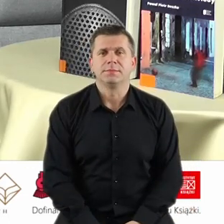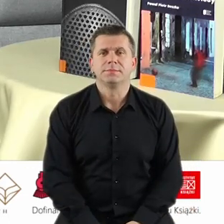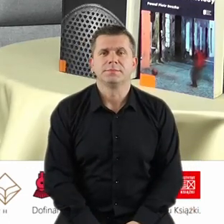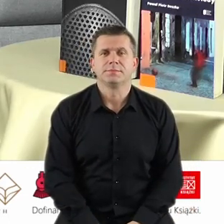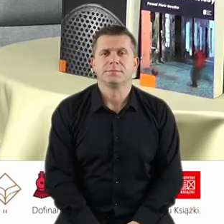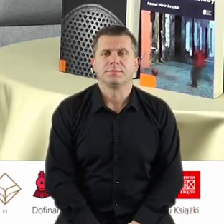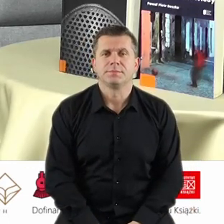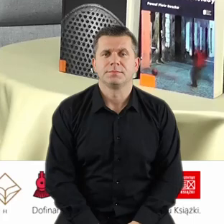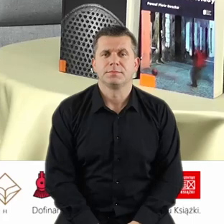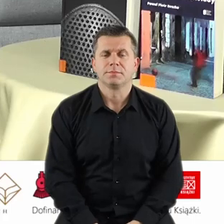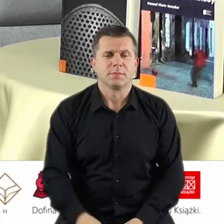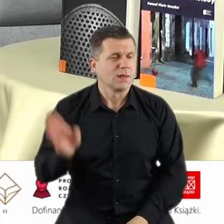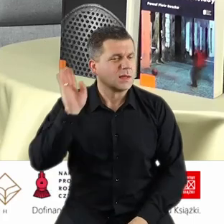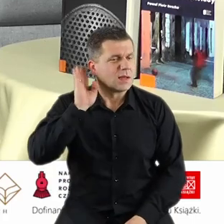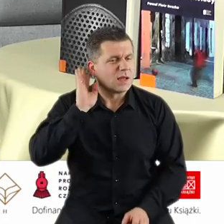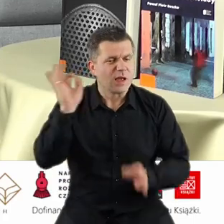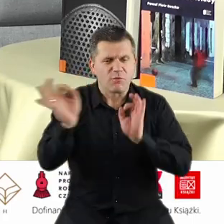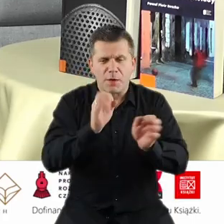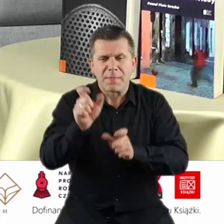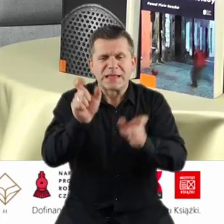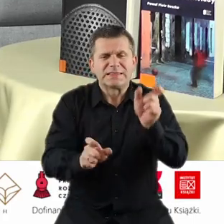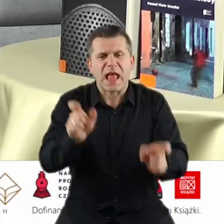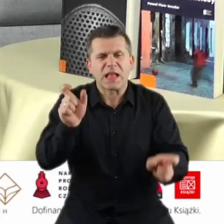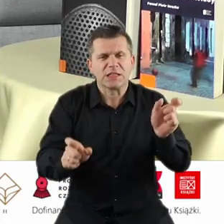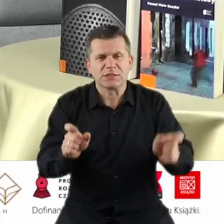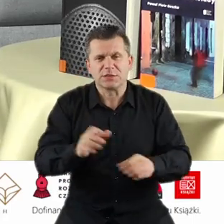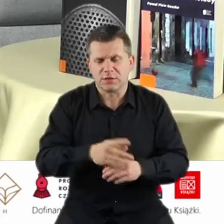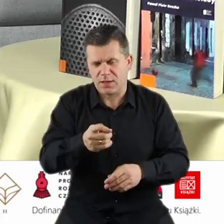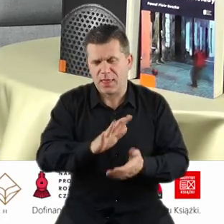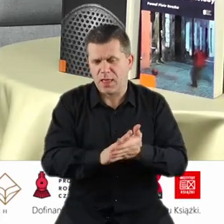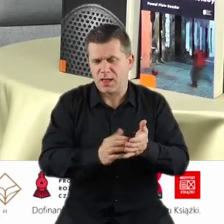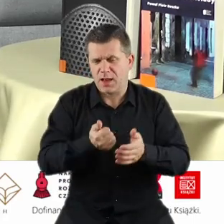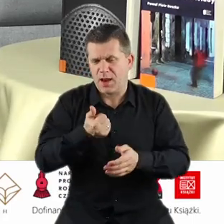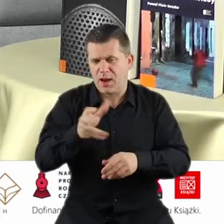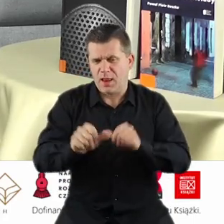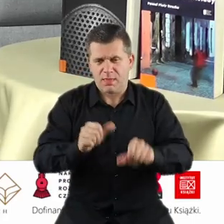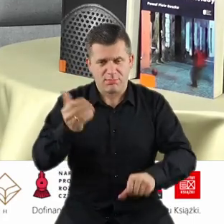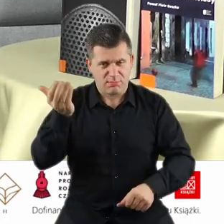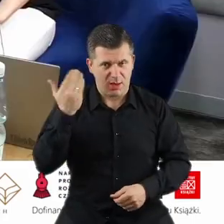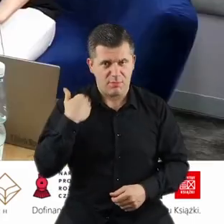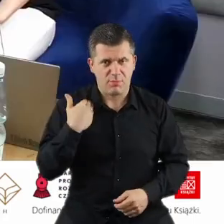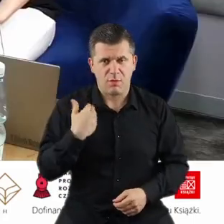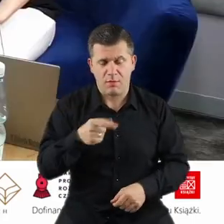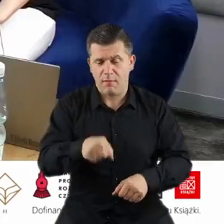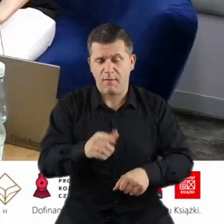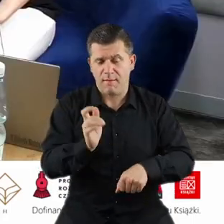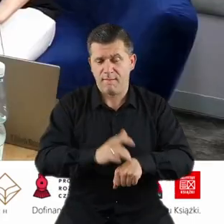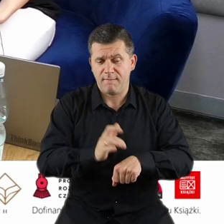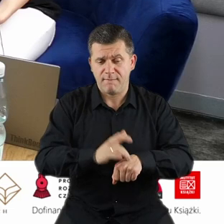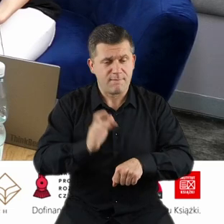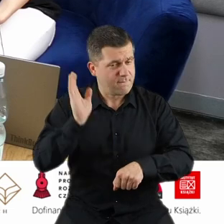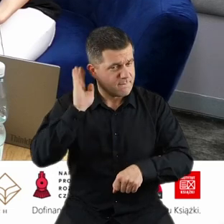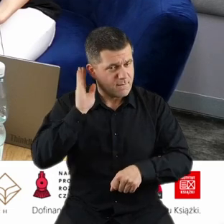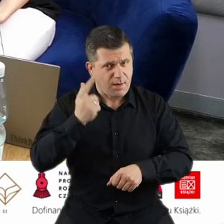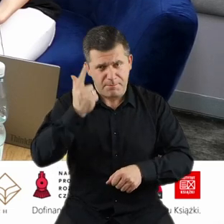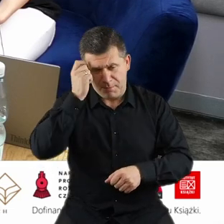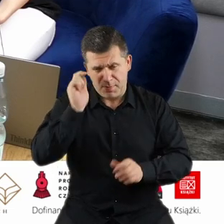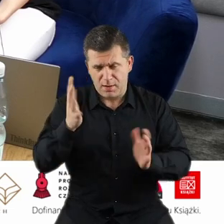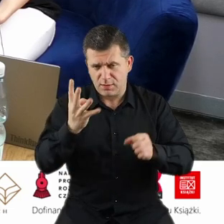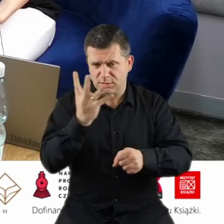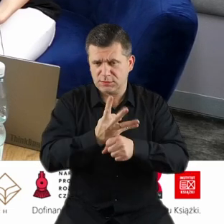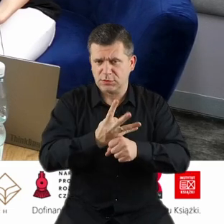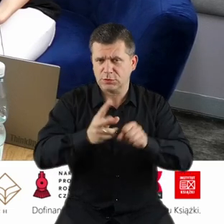I z danych statystycznych, to jest tekst, który powstał parę lat temu, z danych statystycznych wynikało, że z tego co